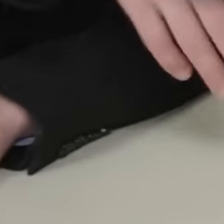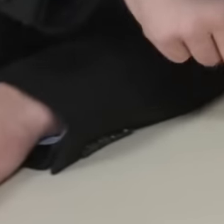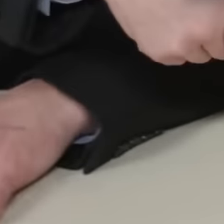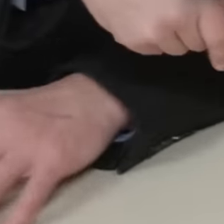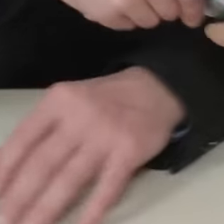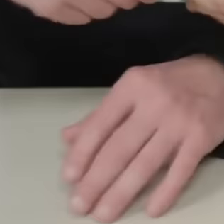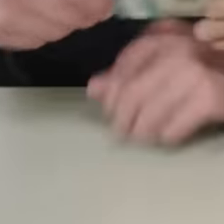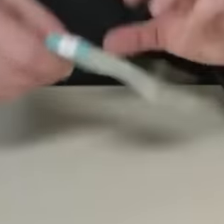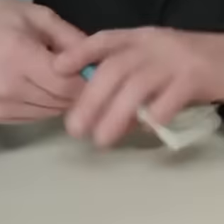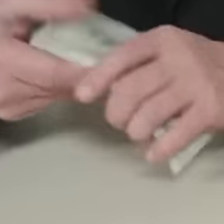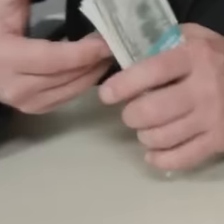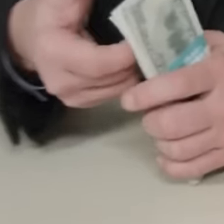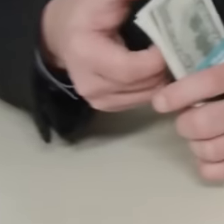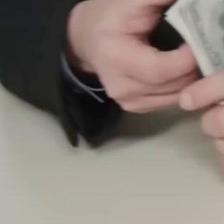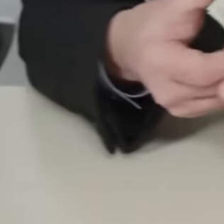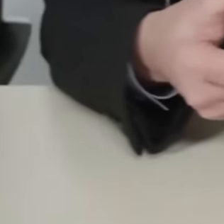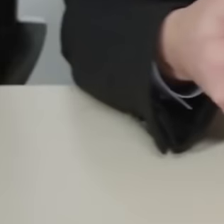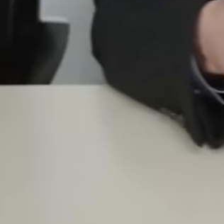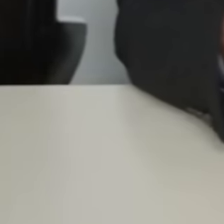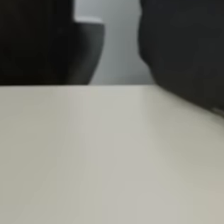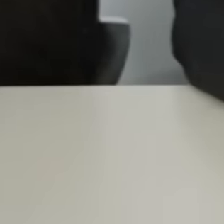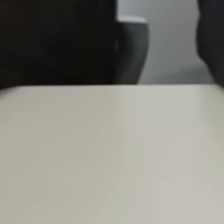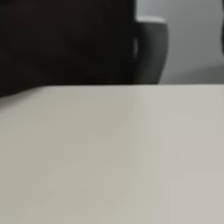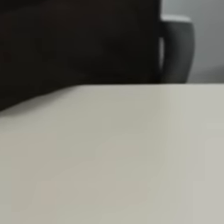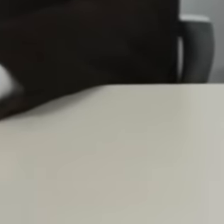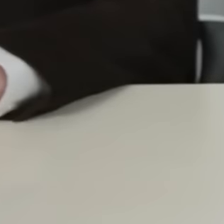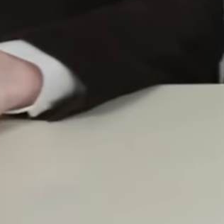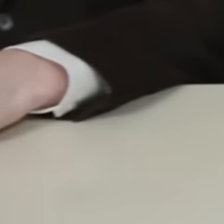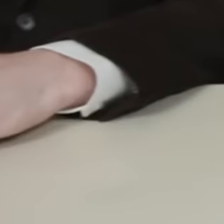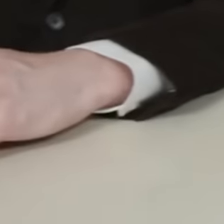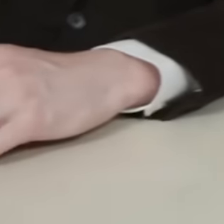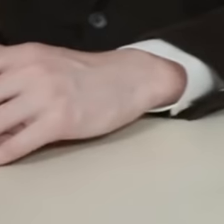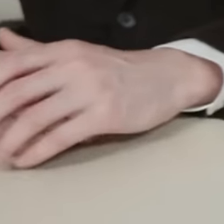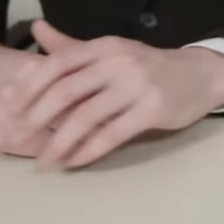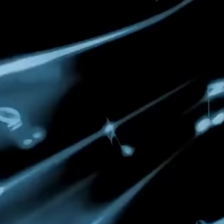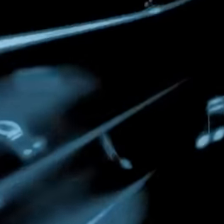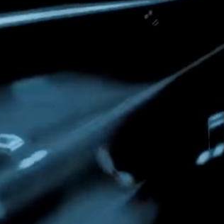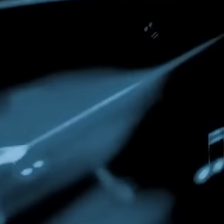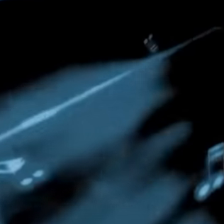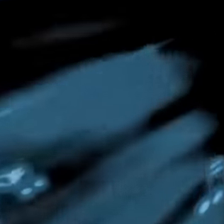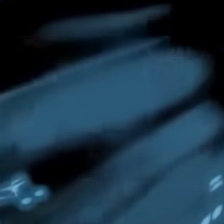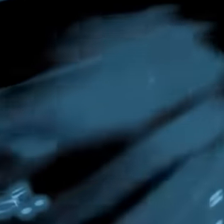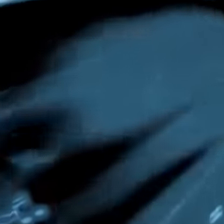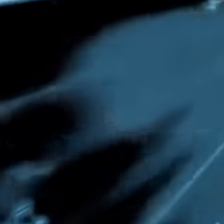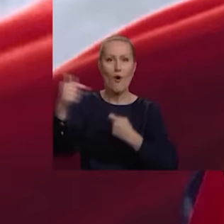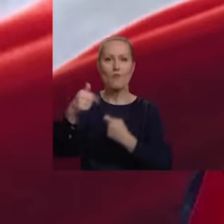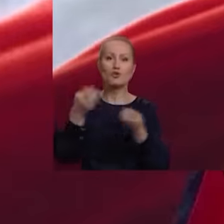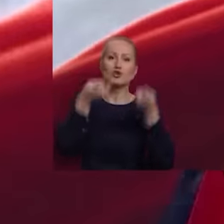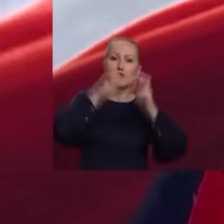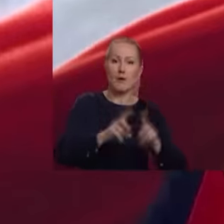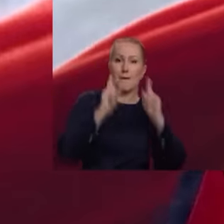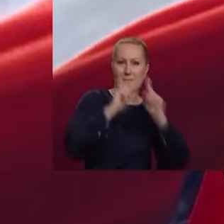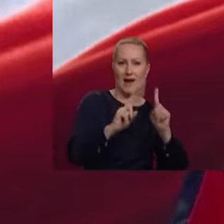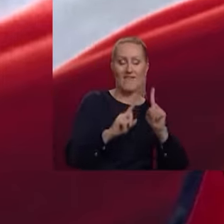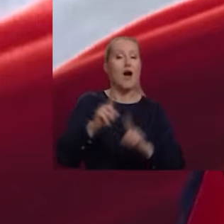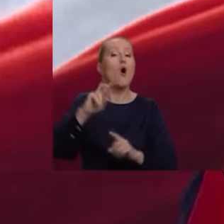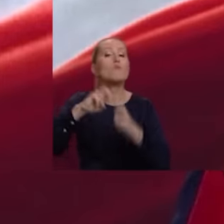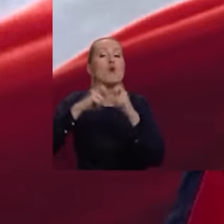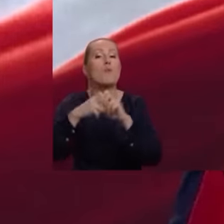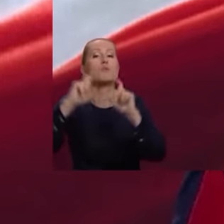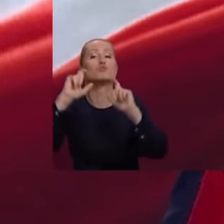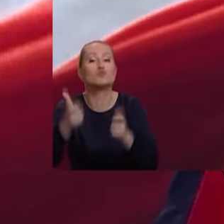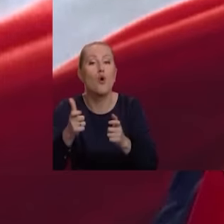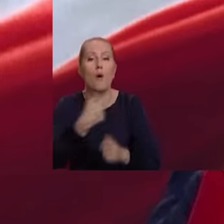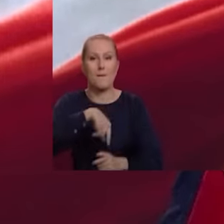państwo, Konfederacja jasno i stanowczo mówi, że nic wam nie da, ale też nic nie zabierze. A wybrnął z tego tak. Problemem jest to, że jako